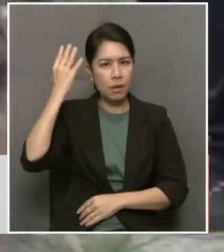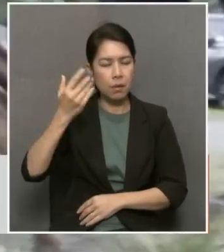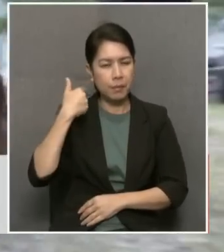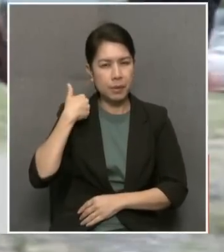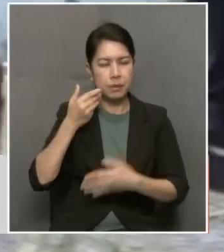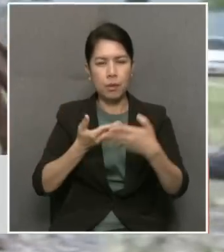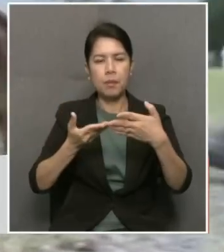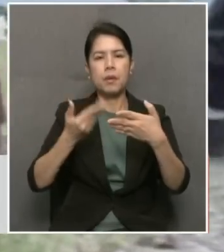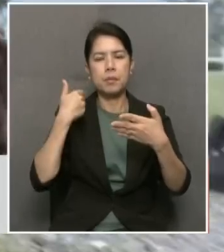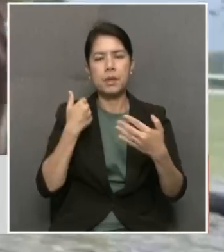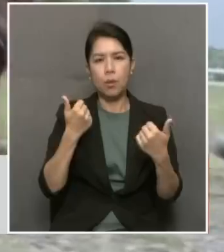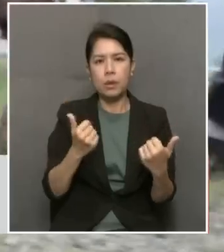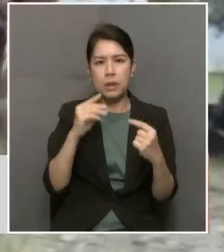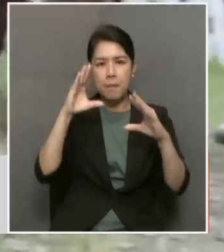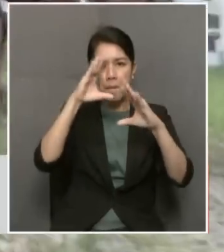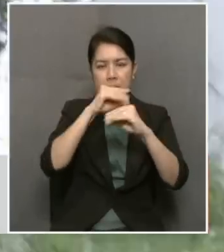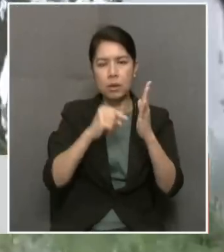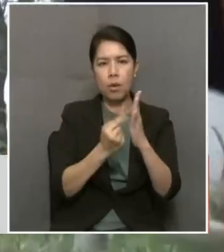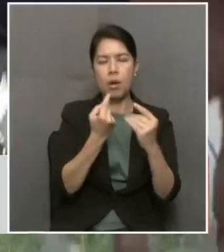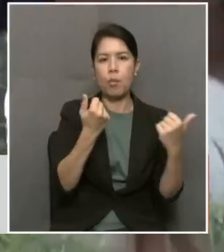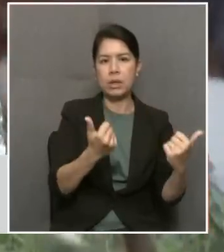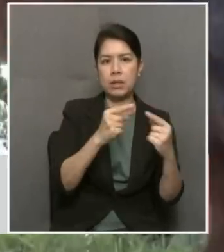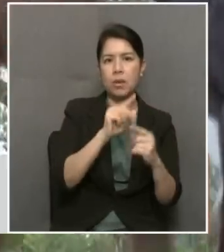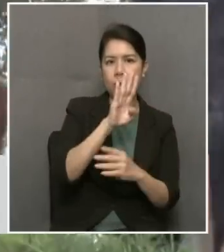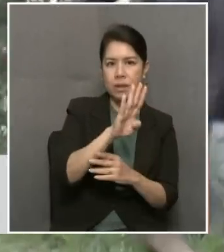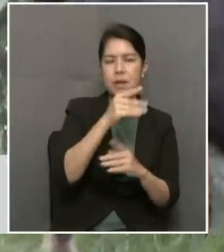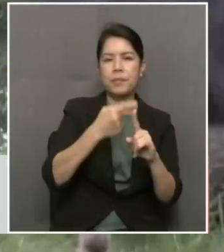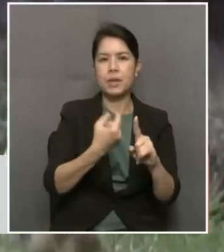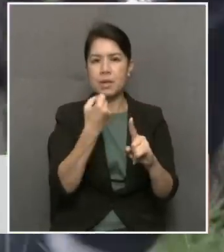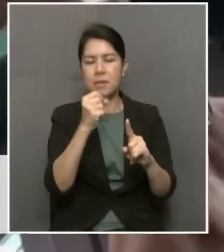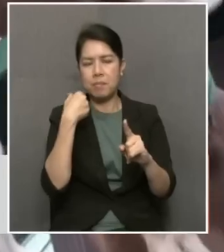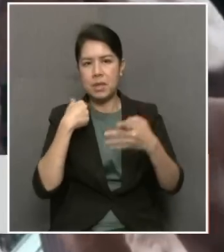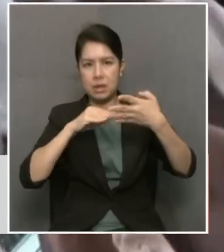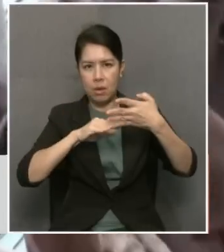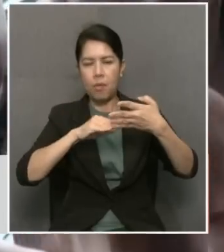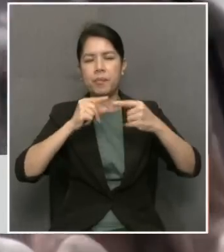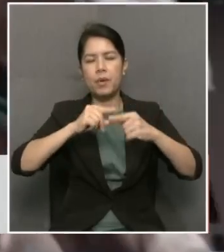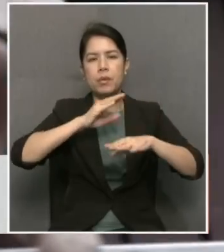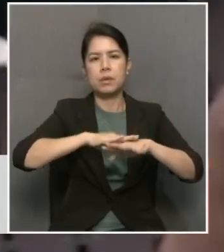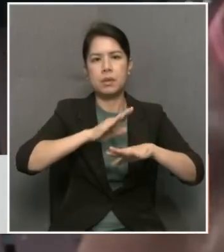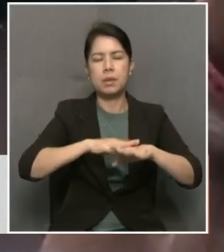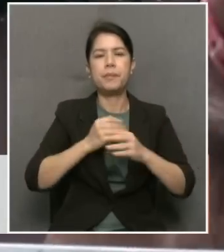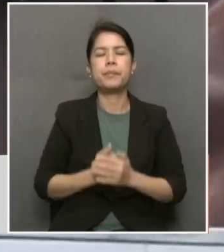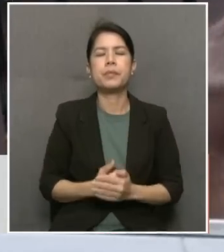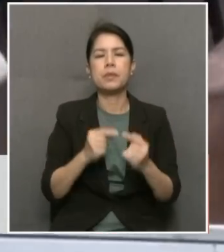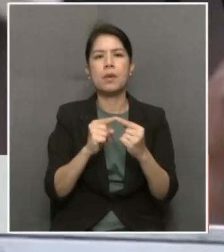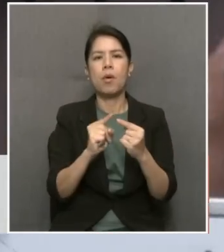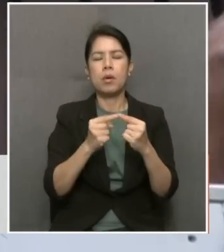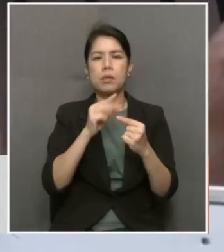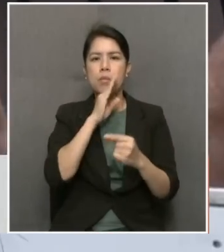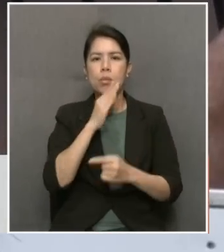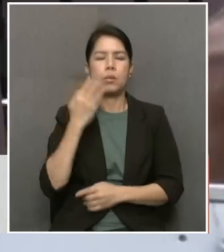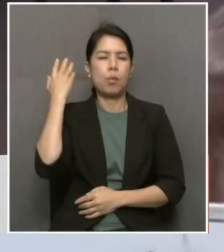ตั้งแต่คืนวันนี้ค่ะ4ตุลาคมซึ่งเป็นระดับเตือนภัยต่ำสุดจากทั้งหมด10ระดับในเวลาที่โคอินุเ